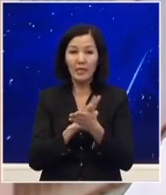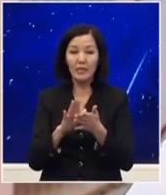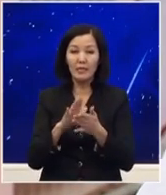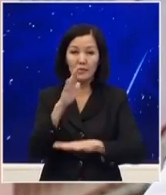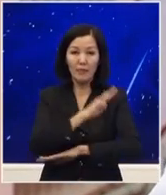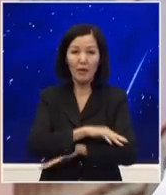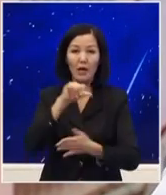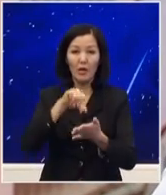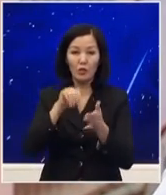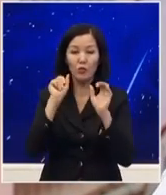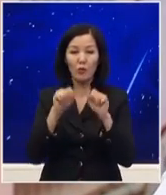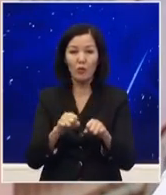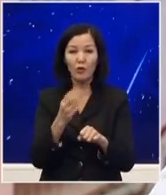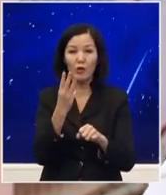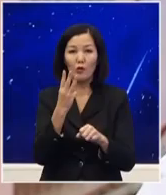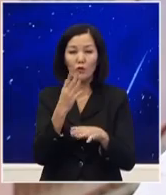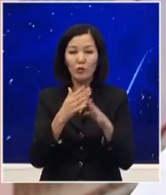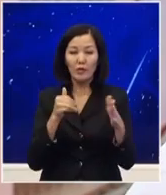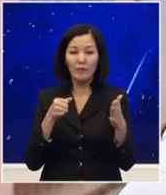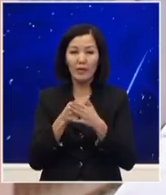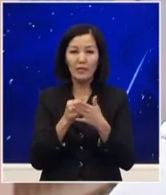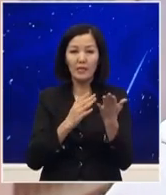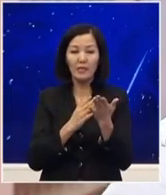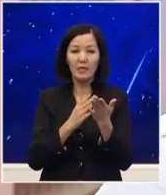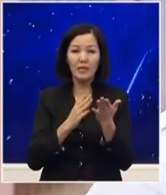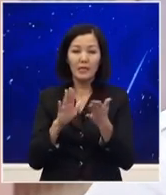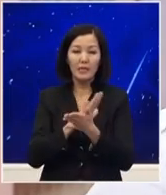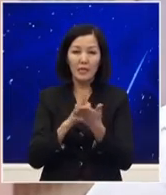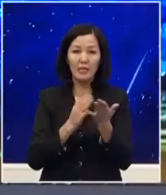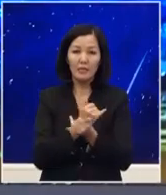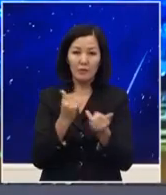қатыса алады. Және 3.5 жасқа дейінгі бүлдіршіндерге тегін сабақ өткіземіз.